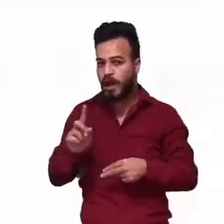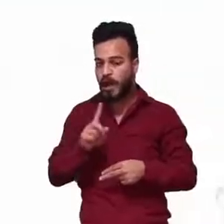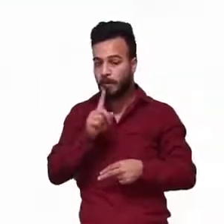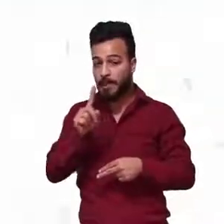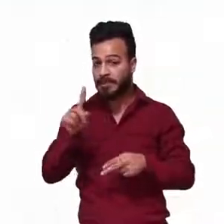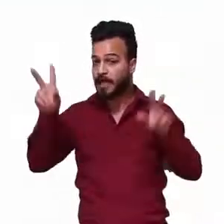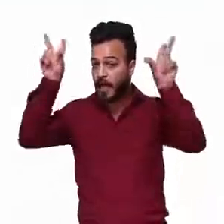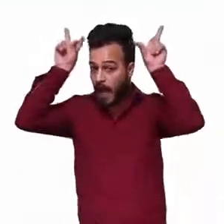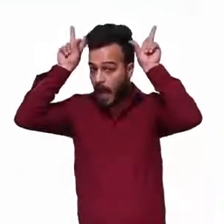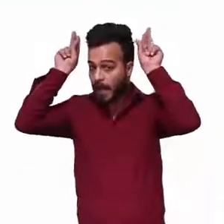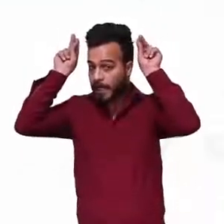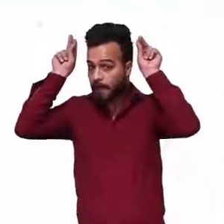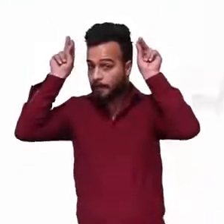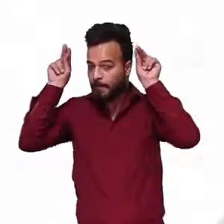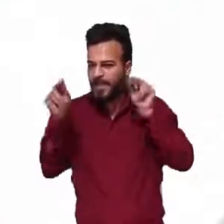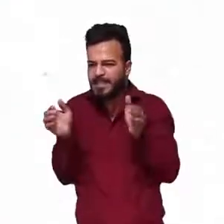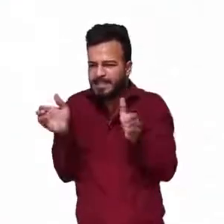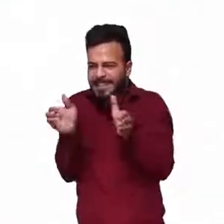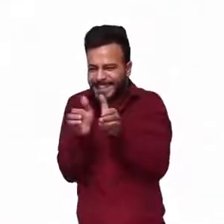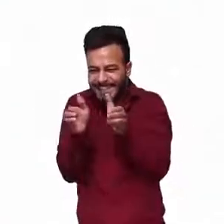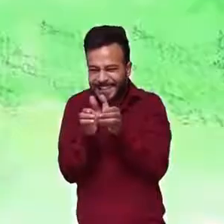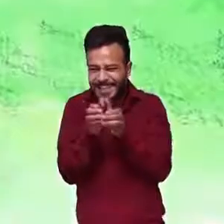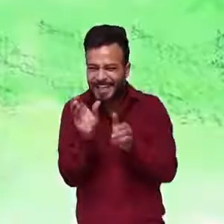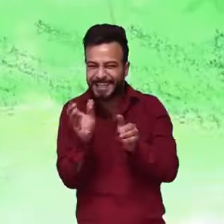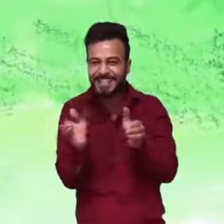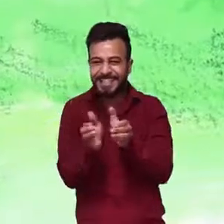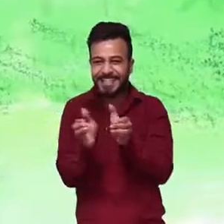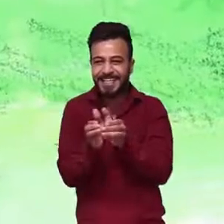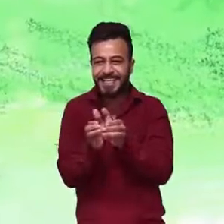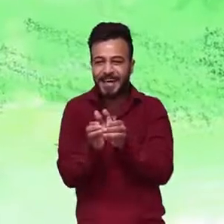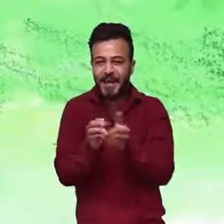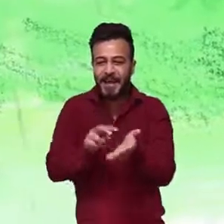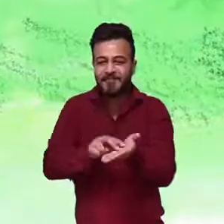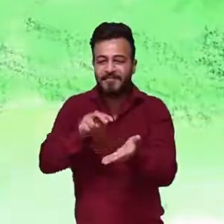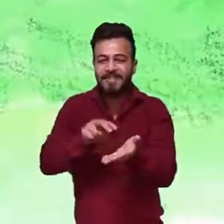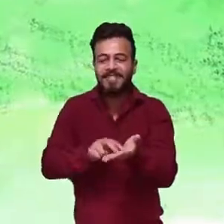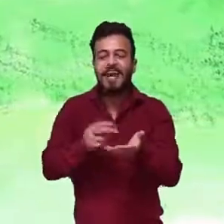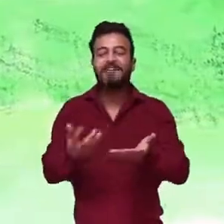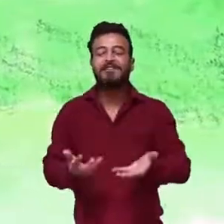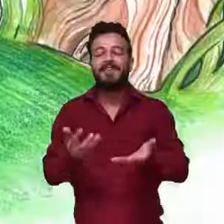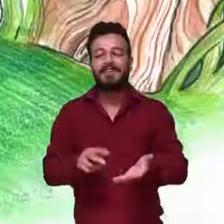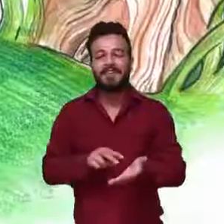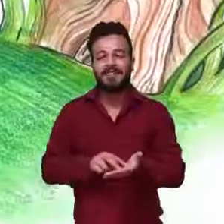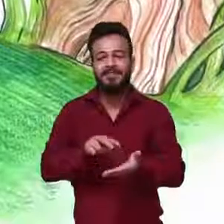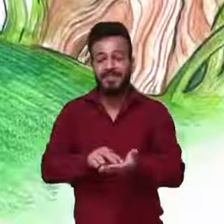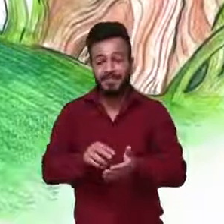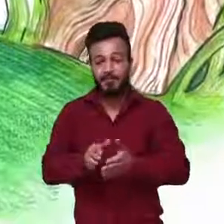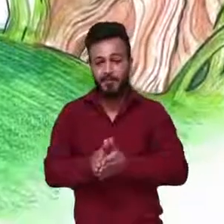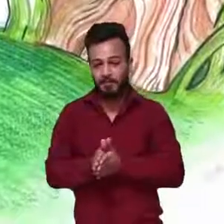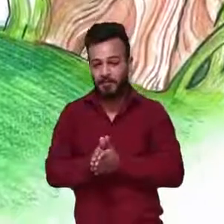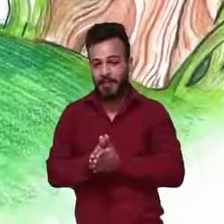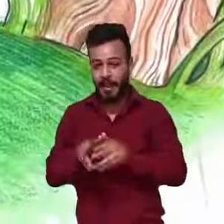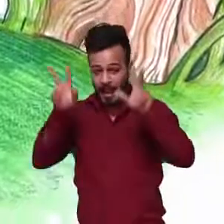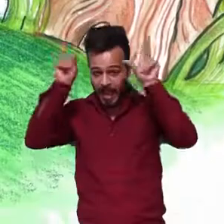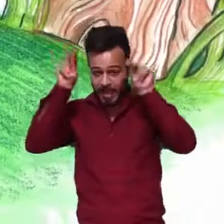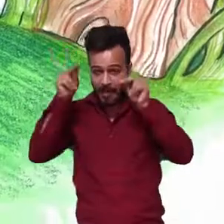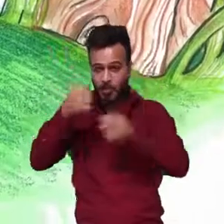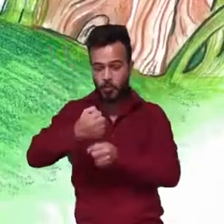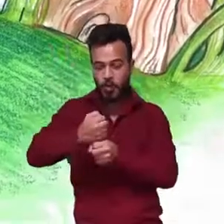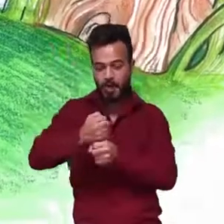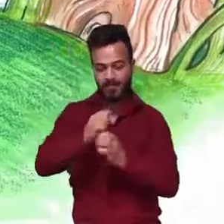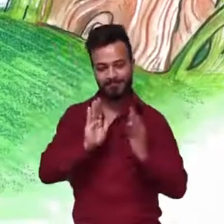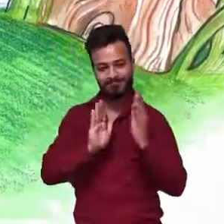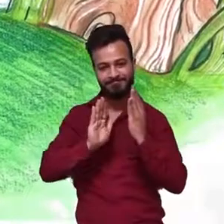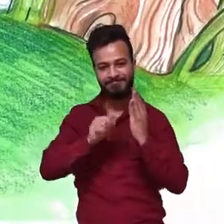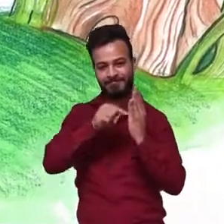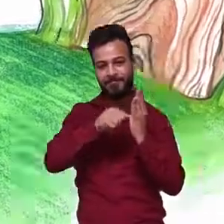لكن الأرنب كان صغيراً جداً ويقفز بخفة شديدة. وقف الأرنب الصغير أمام